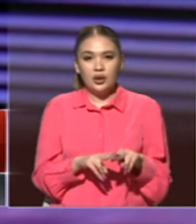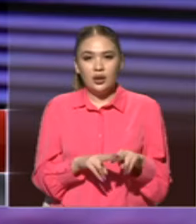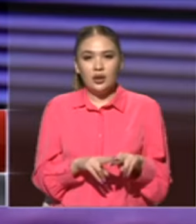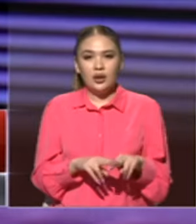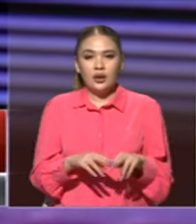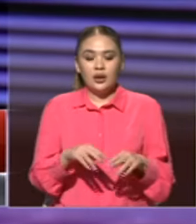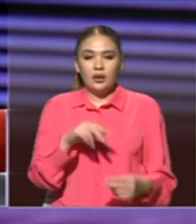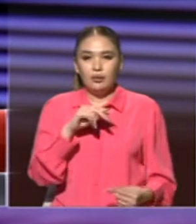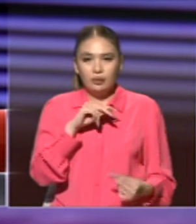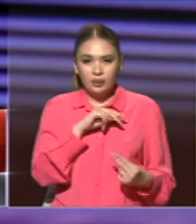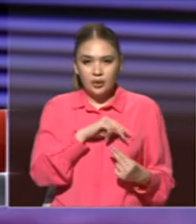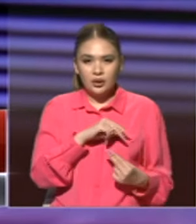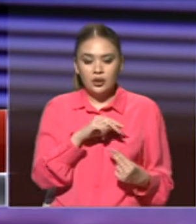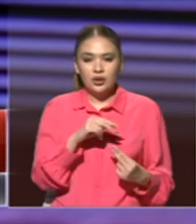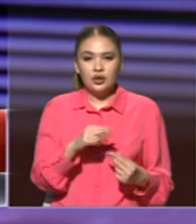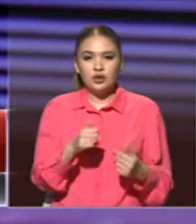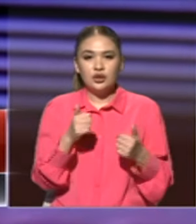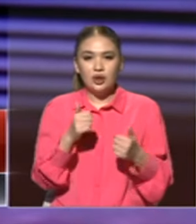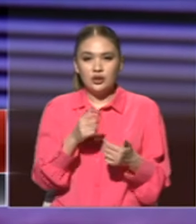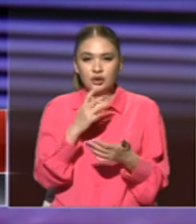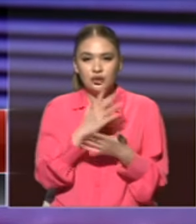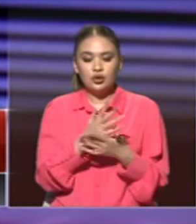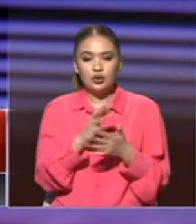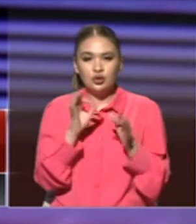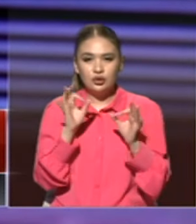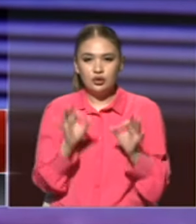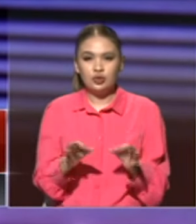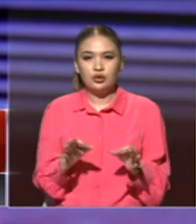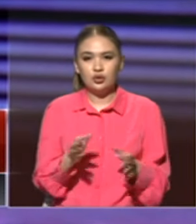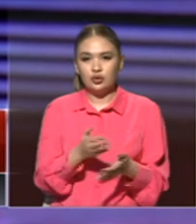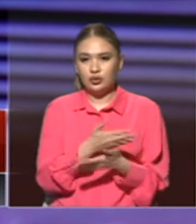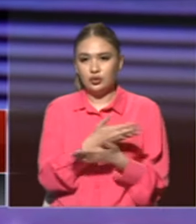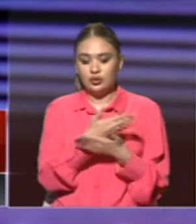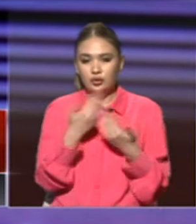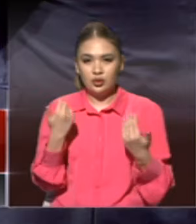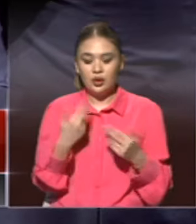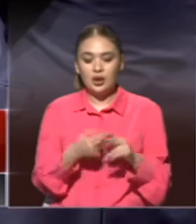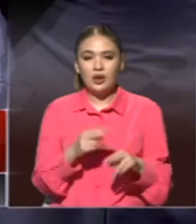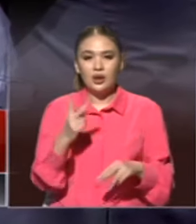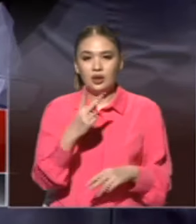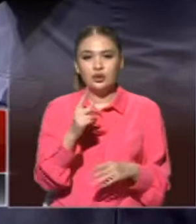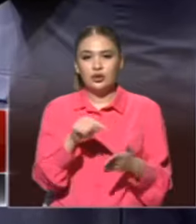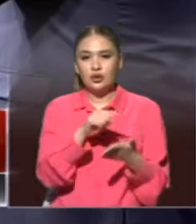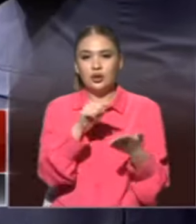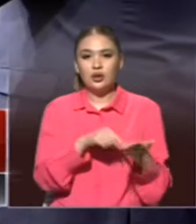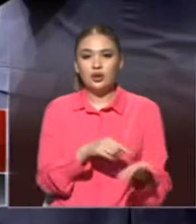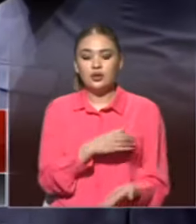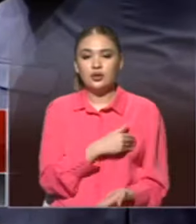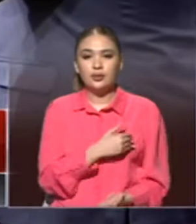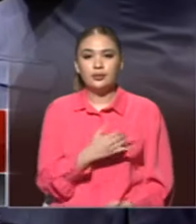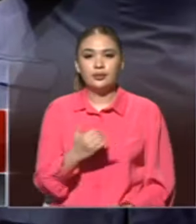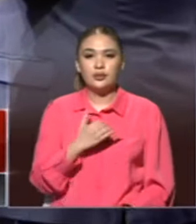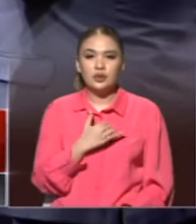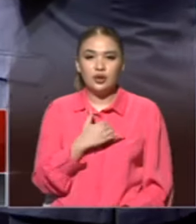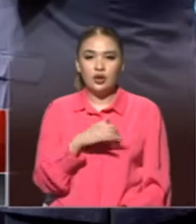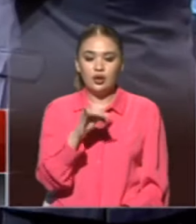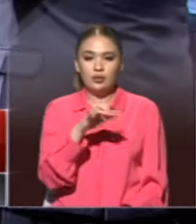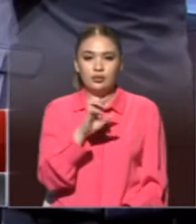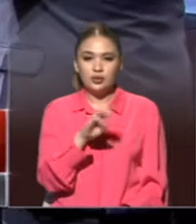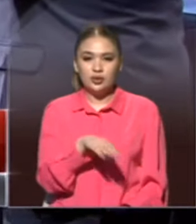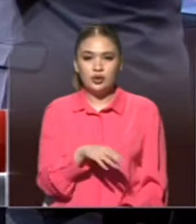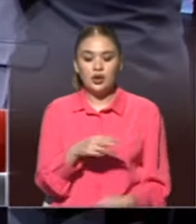біз жақсы үгіт насихат жүріп жатқанымыз жоқ. Екі сұрақты қатар қойғым келеді, қымбат спикерлер. Бізде мына ұлттық бірыңғай